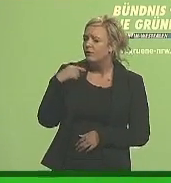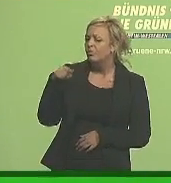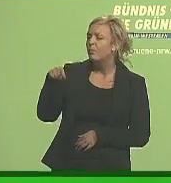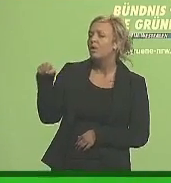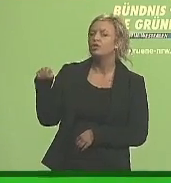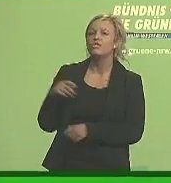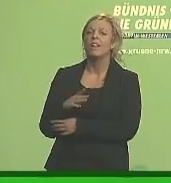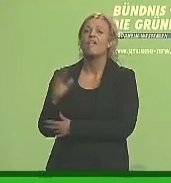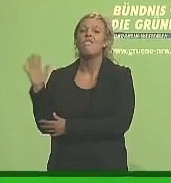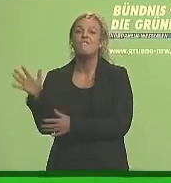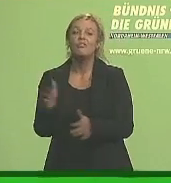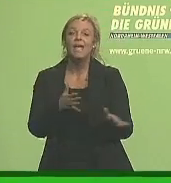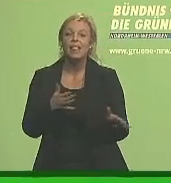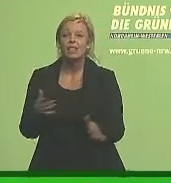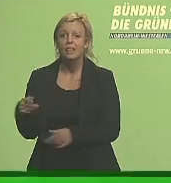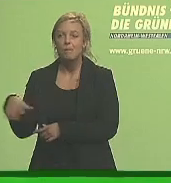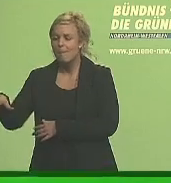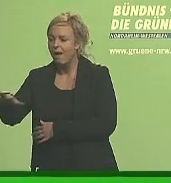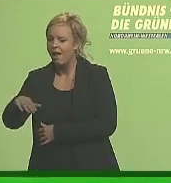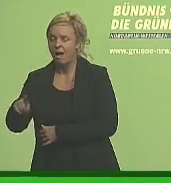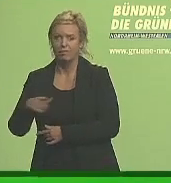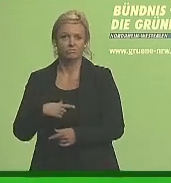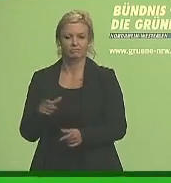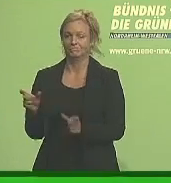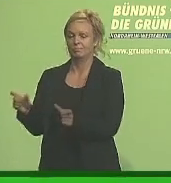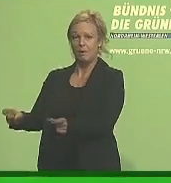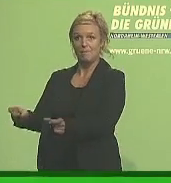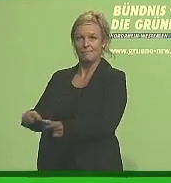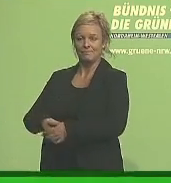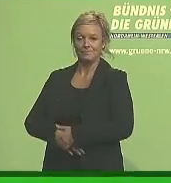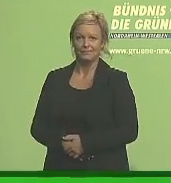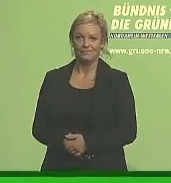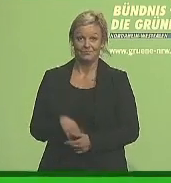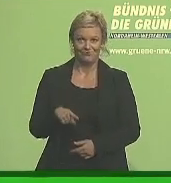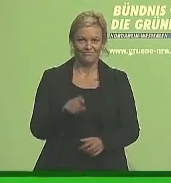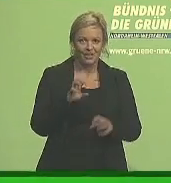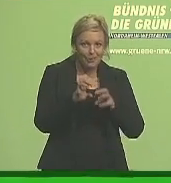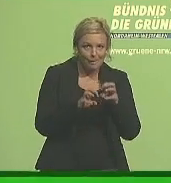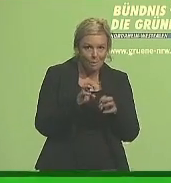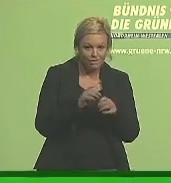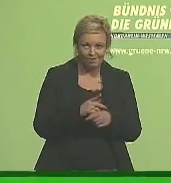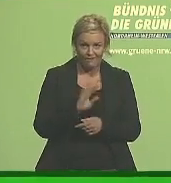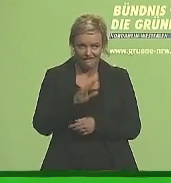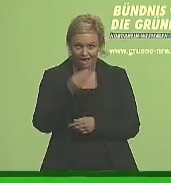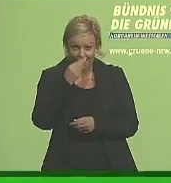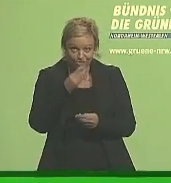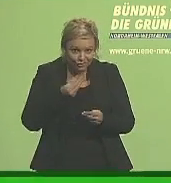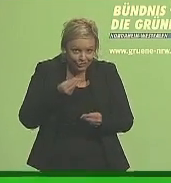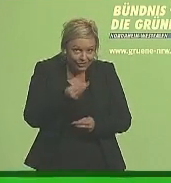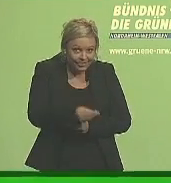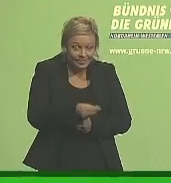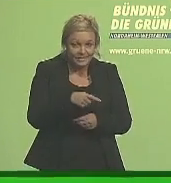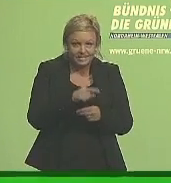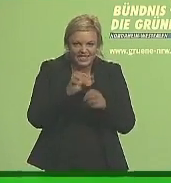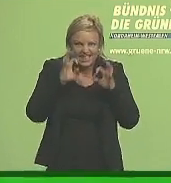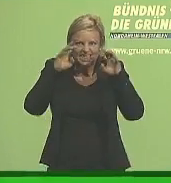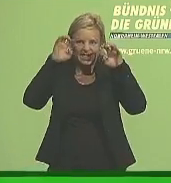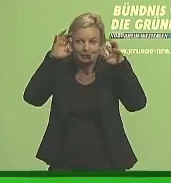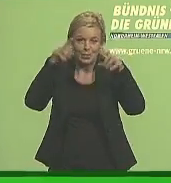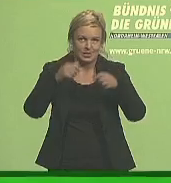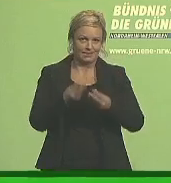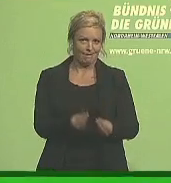Energien verhindern. Und die Gremlins, die haben nämlich an sich, wenn man sie falsch füttert, dann werden die zu